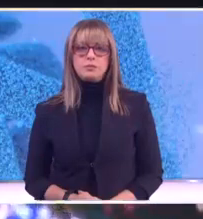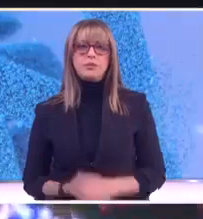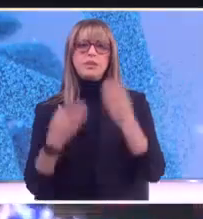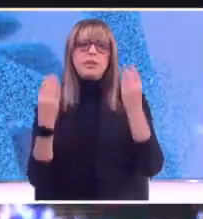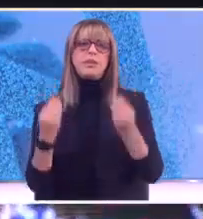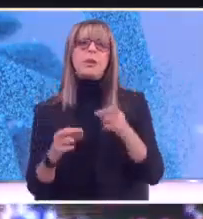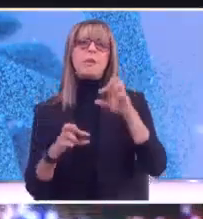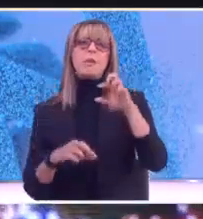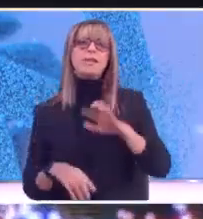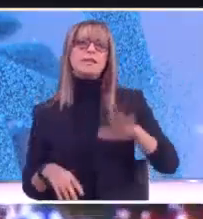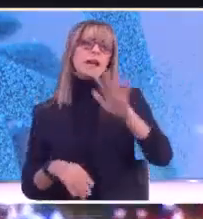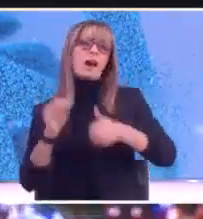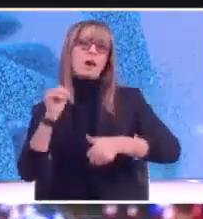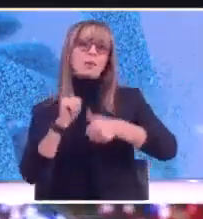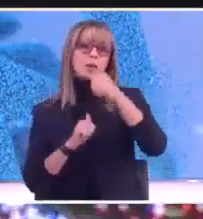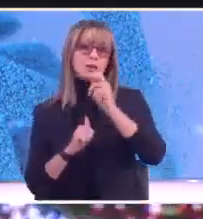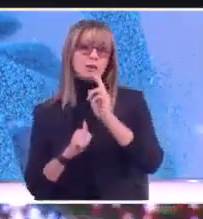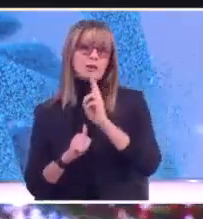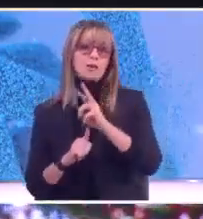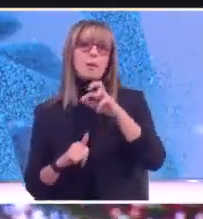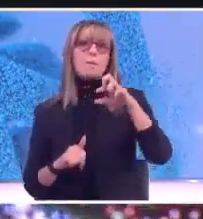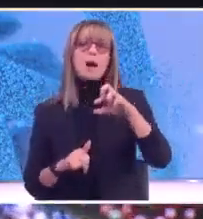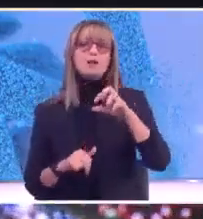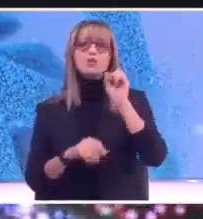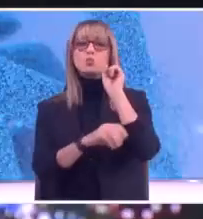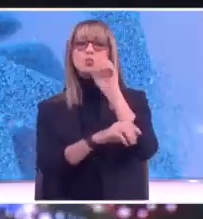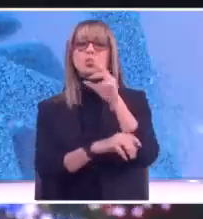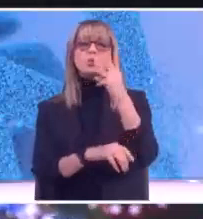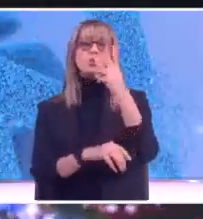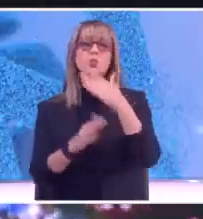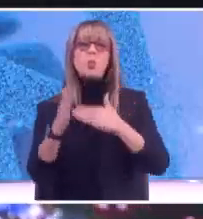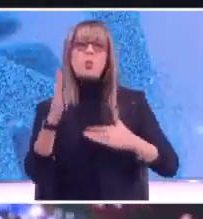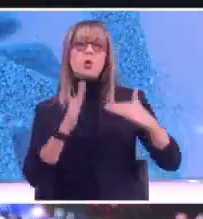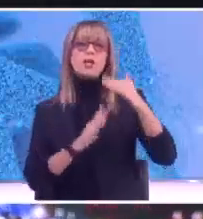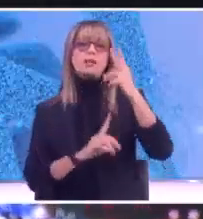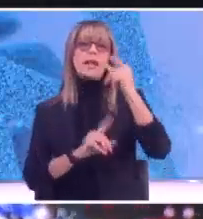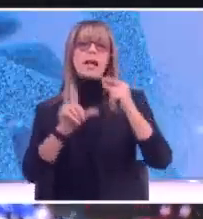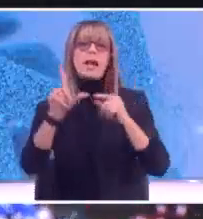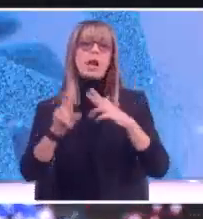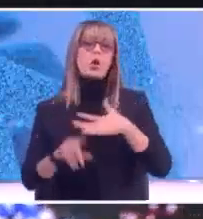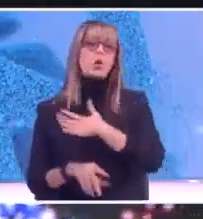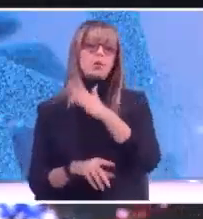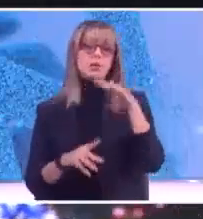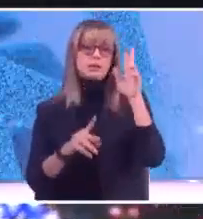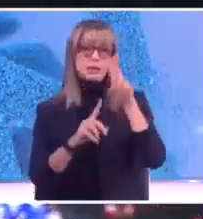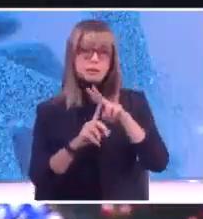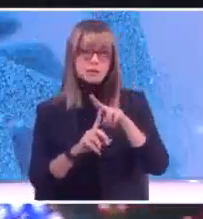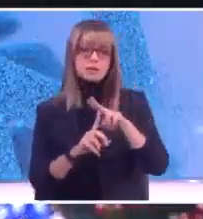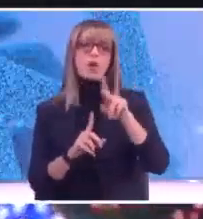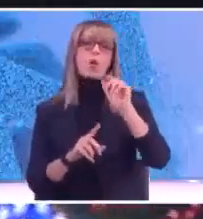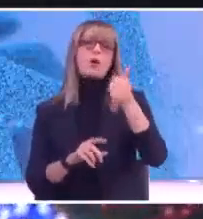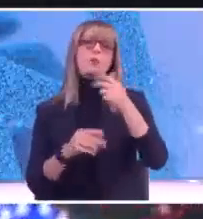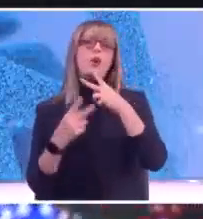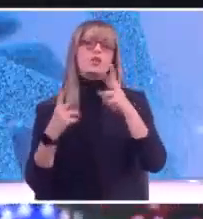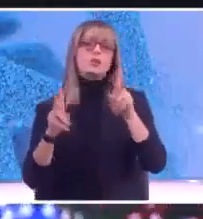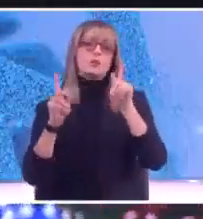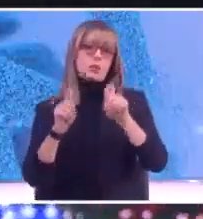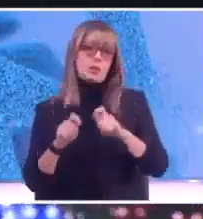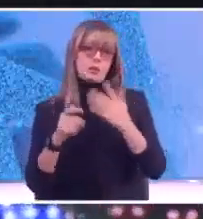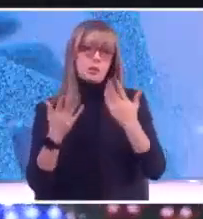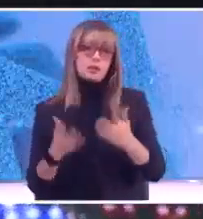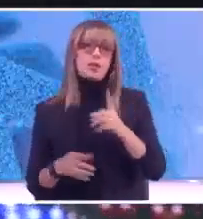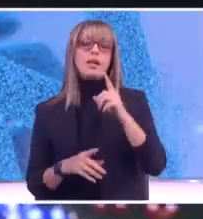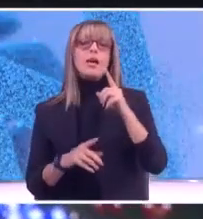İYİ Parti Genel Başkanı Meral Akşener, partisinin Muğla 3. Olağan İl Kongresi'ne katıldı ve önemli açıklamalarda